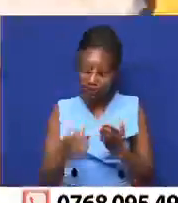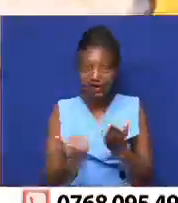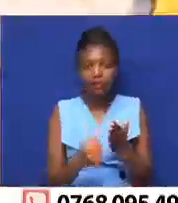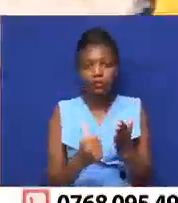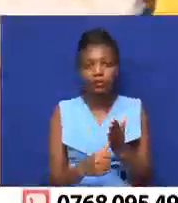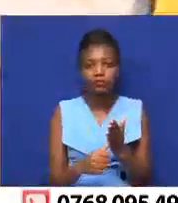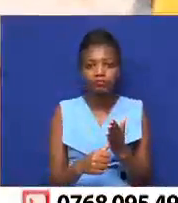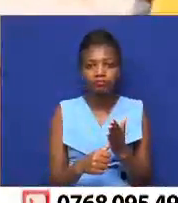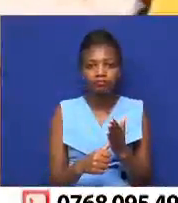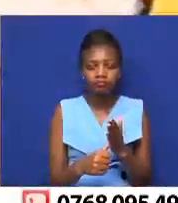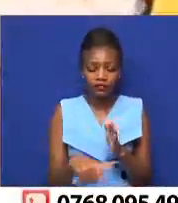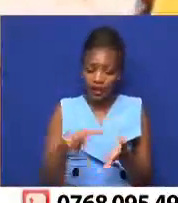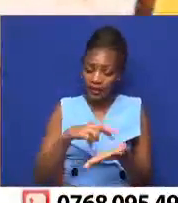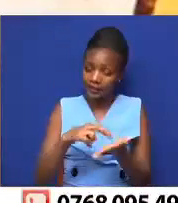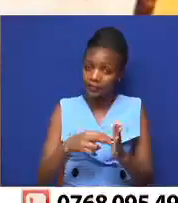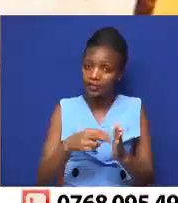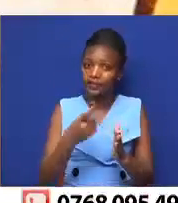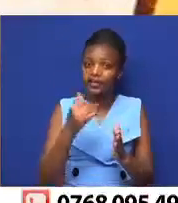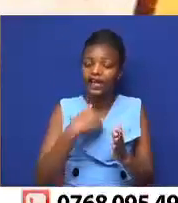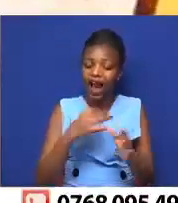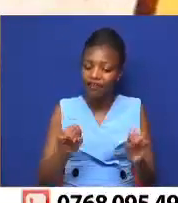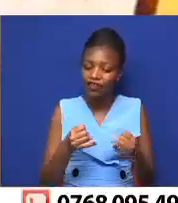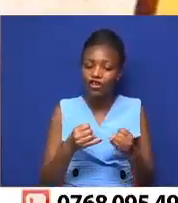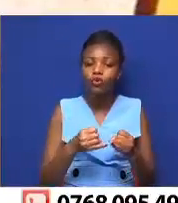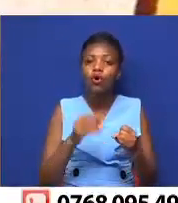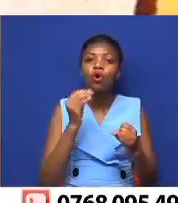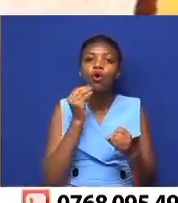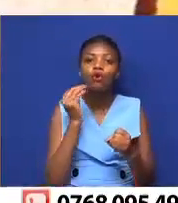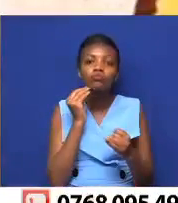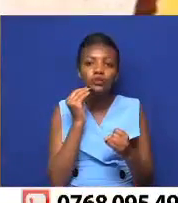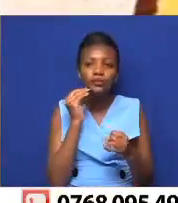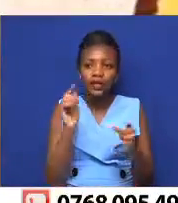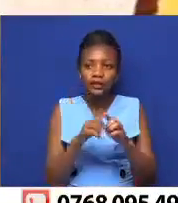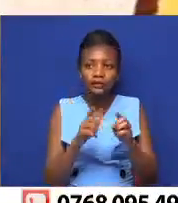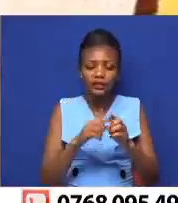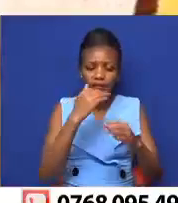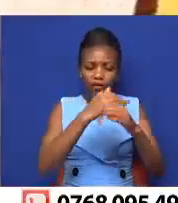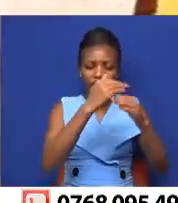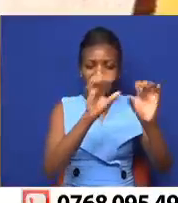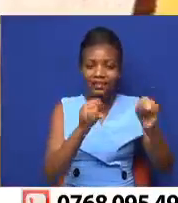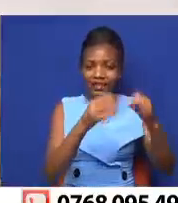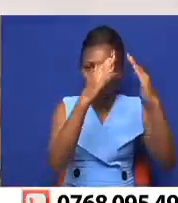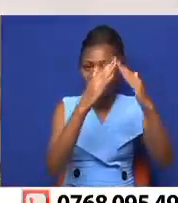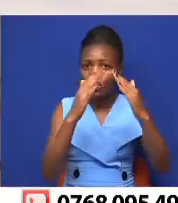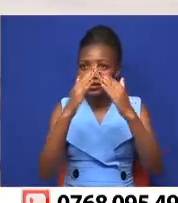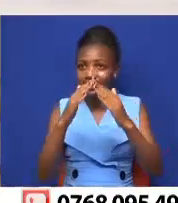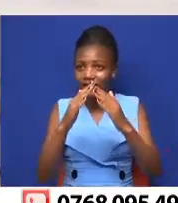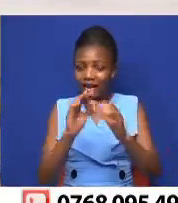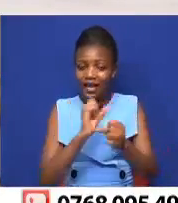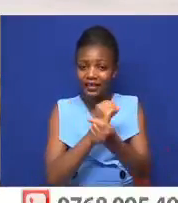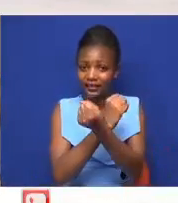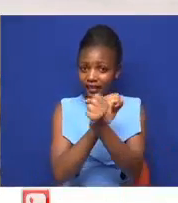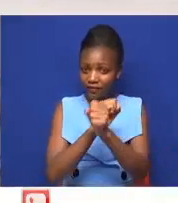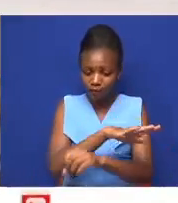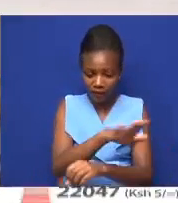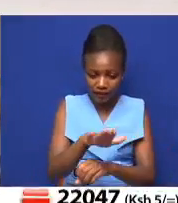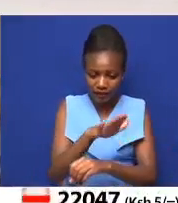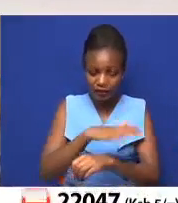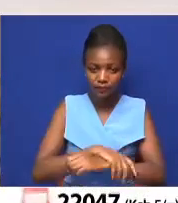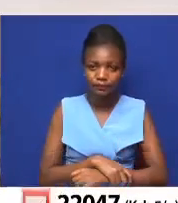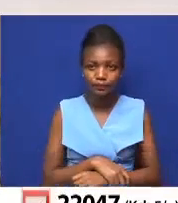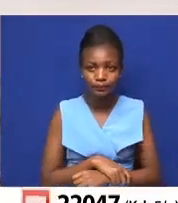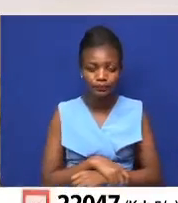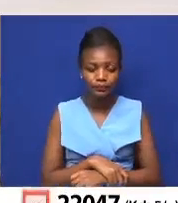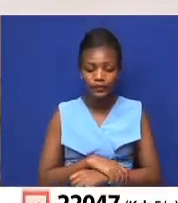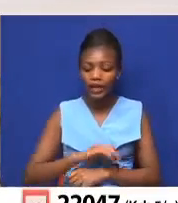la mafuriko ni kuwajengia makazi mapya wahasiriwa kwenye maeneo yaliyo salama. The county government in our